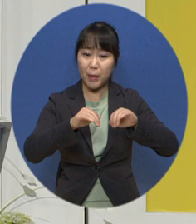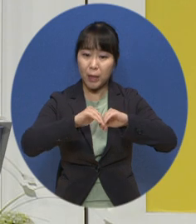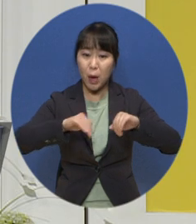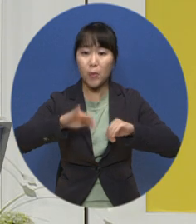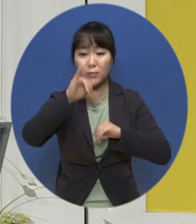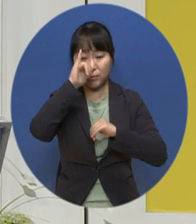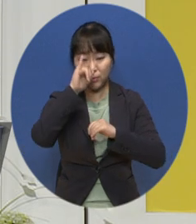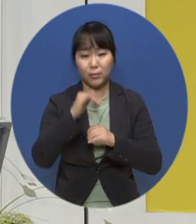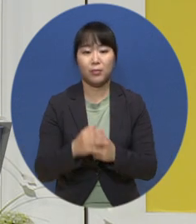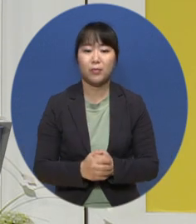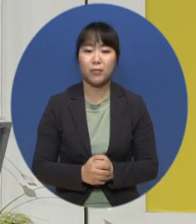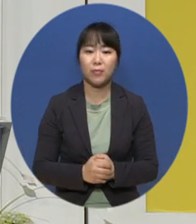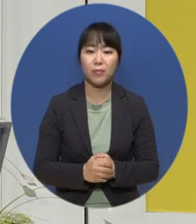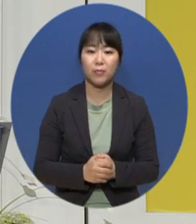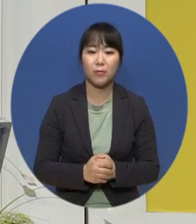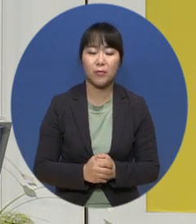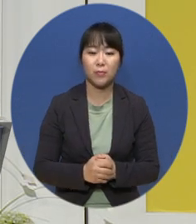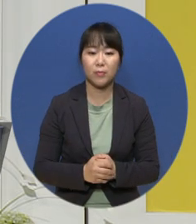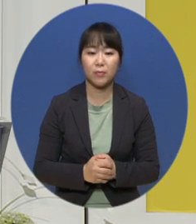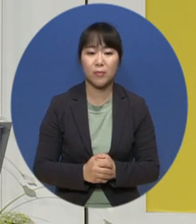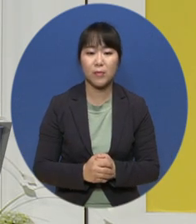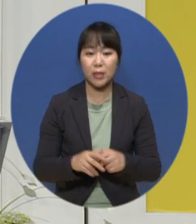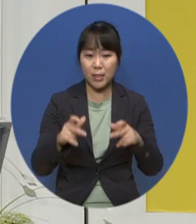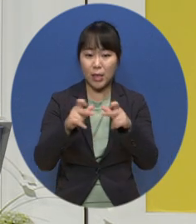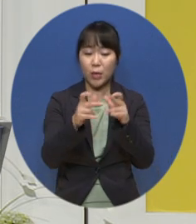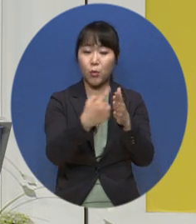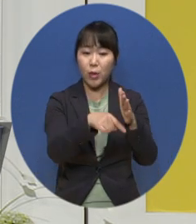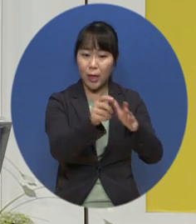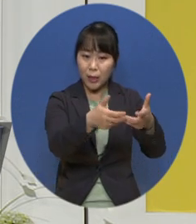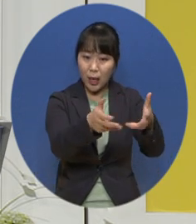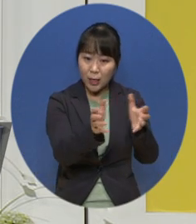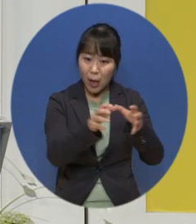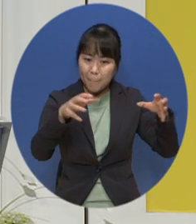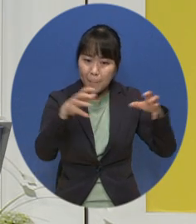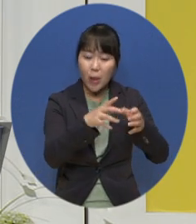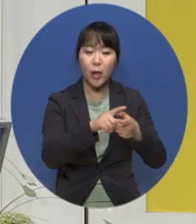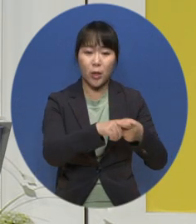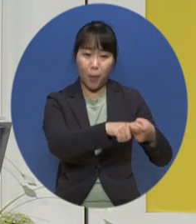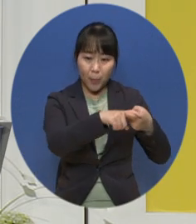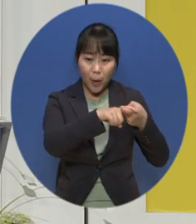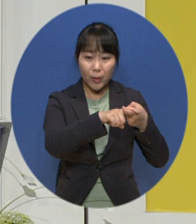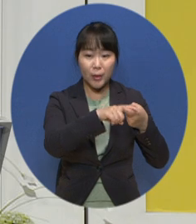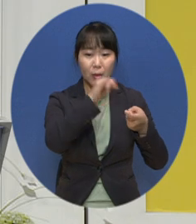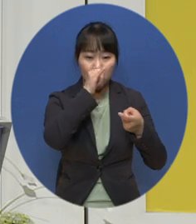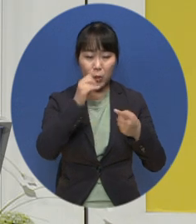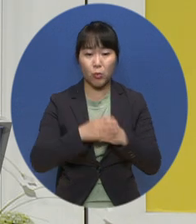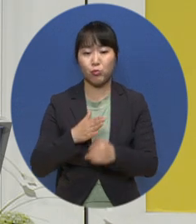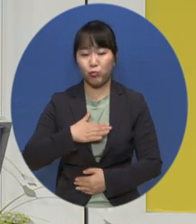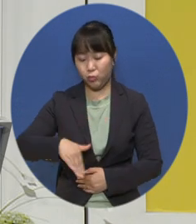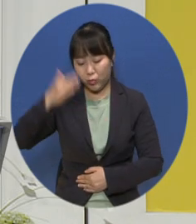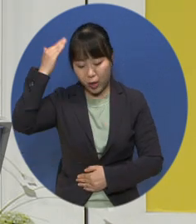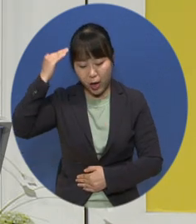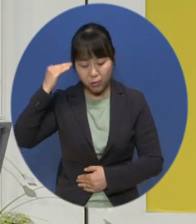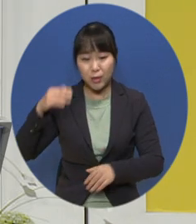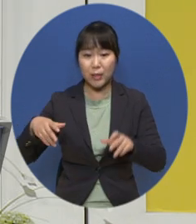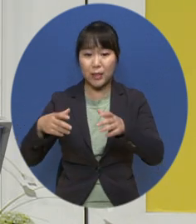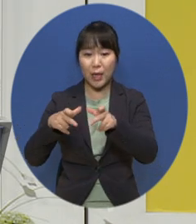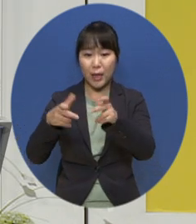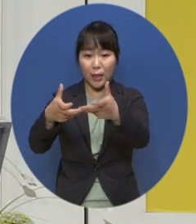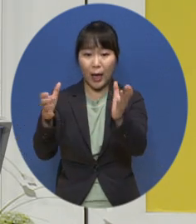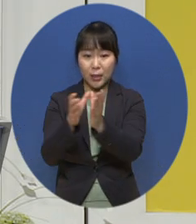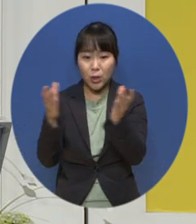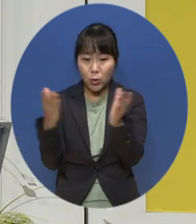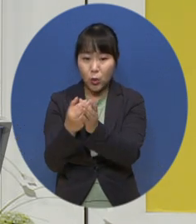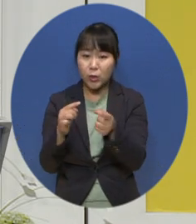입장이고 그래서 장애를 위한 단체 하고 뭉쳐진 어디 없네 있고요 저들이 이제 장애인 단체 총연합회 않은